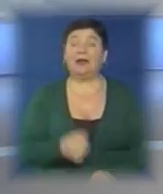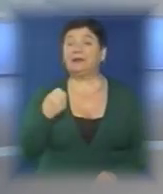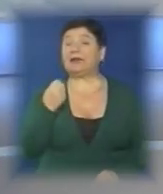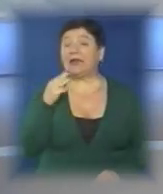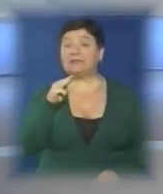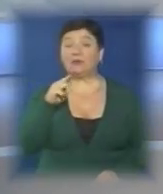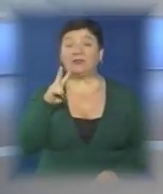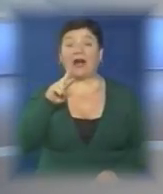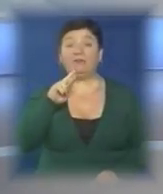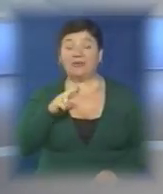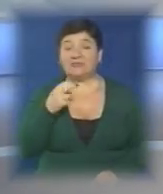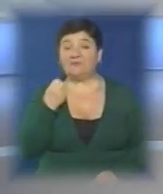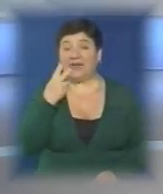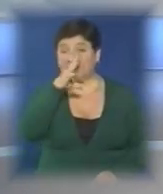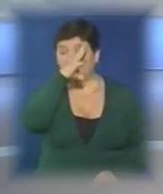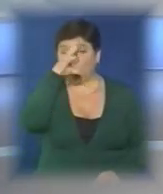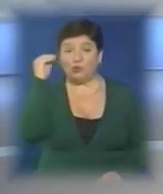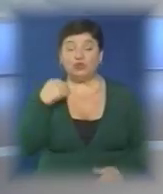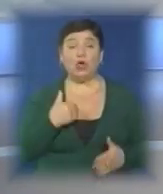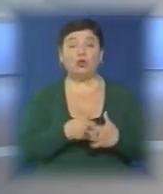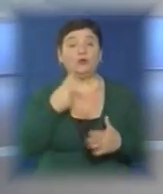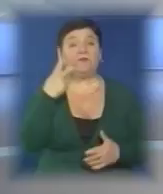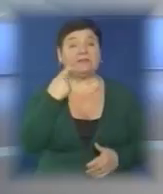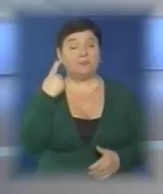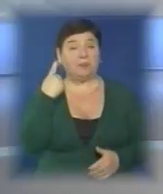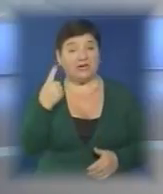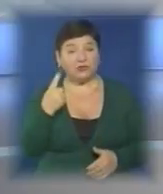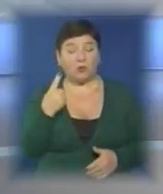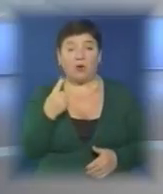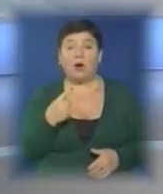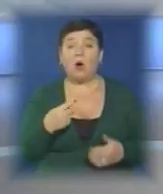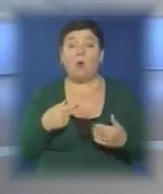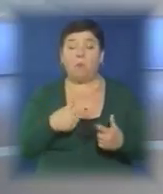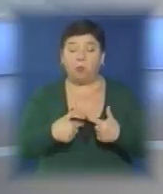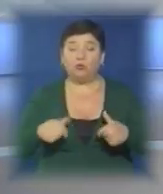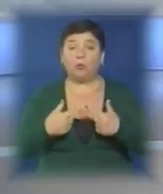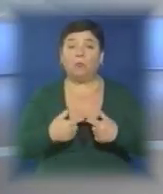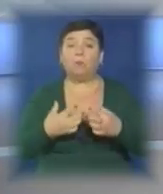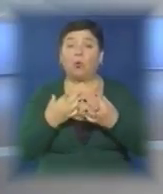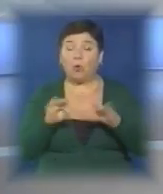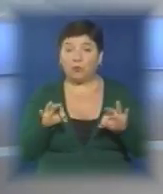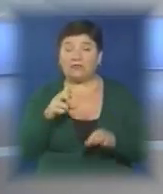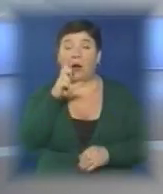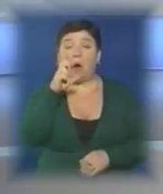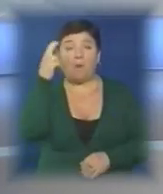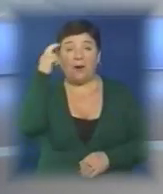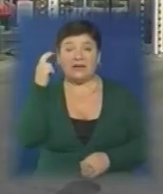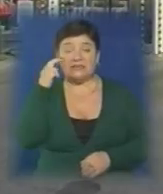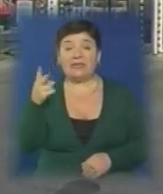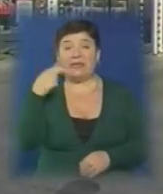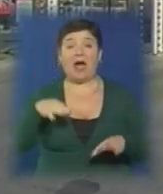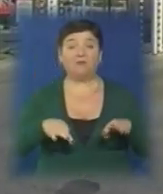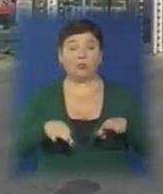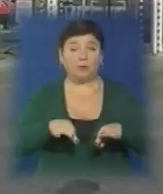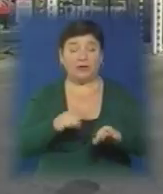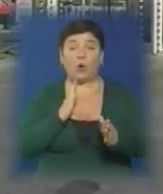13 травня з 12 години ночі до 21 години вечора пункт пропуску Убля – Малий Березний буде закритий для автомобільного